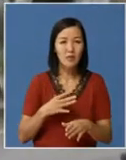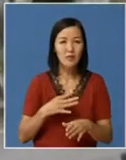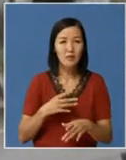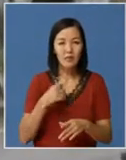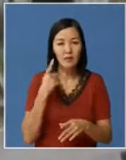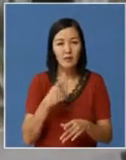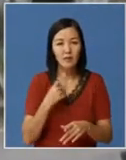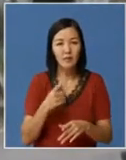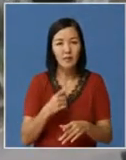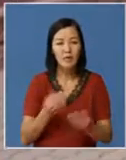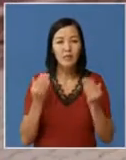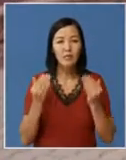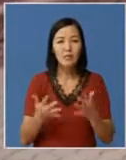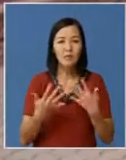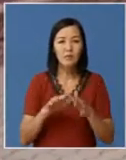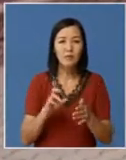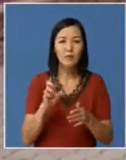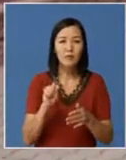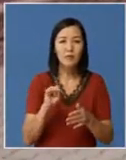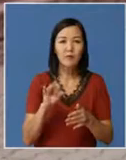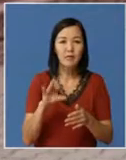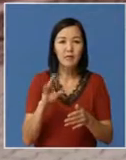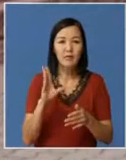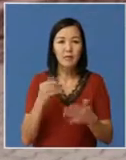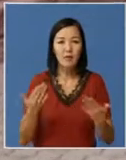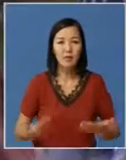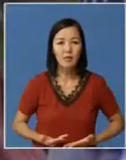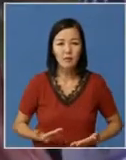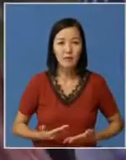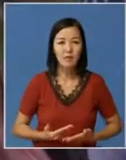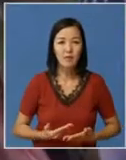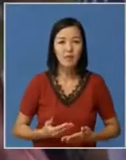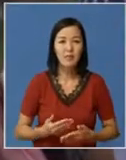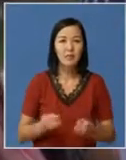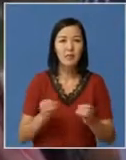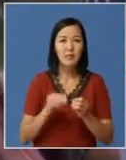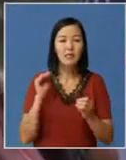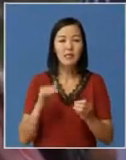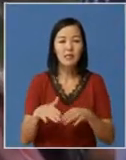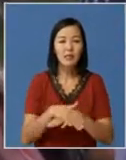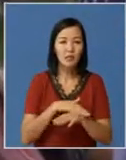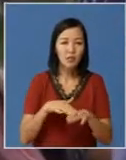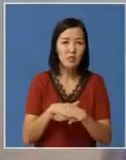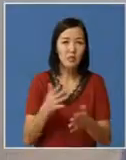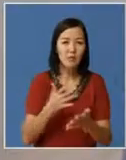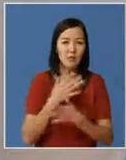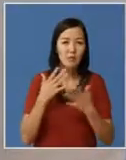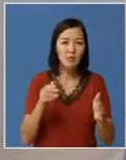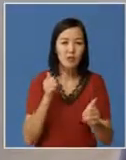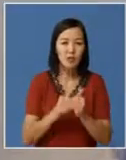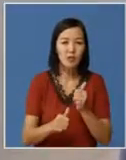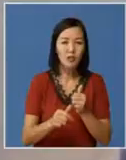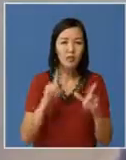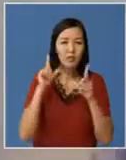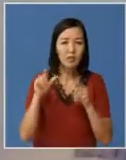Закон КИЗЭТ со ссылкой на телеканал «Астана». Сейчас в поселке Байсерке проживают несколько десятков тысяч жителей. Большинство из них каждый день